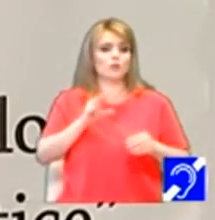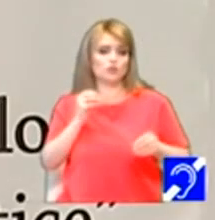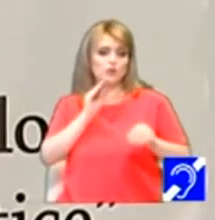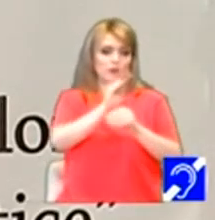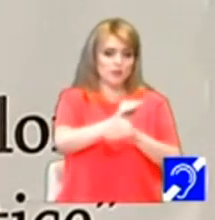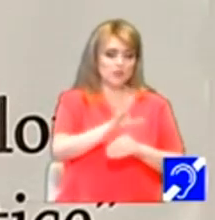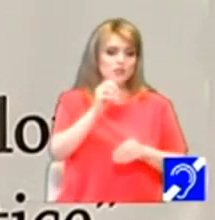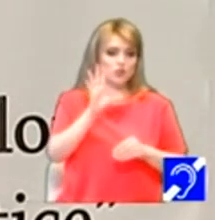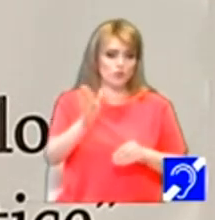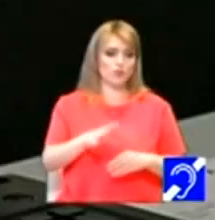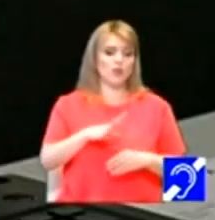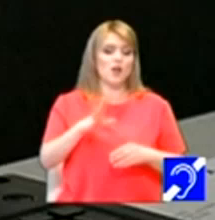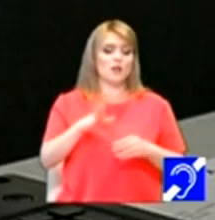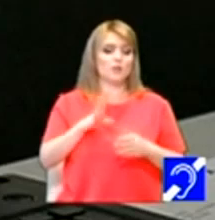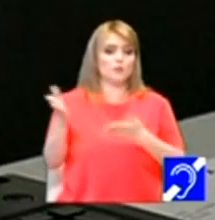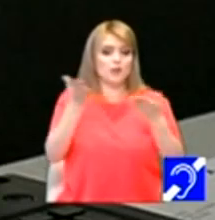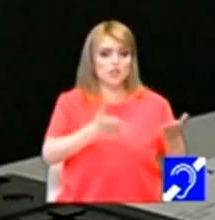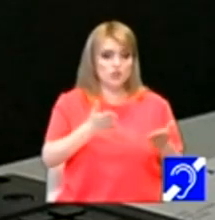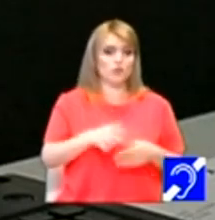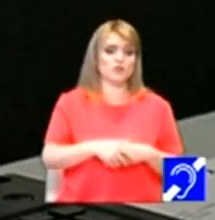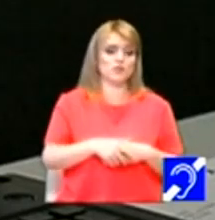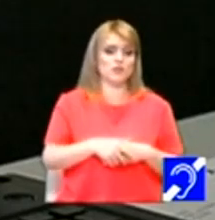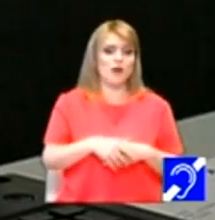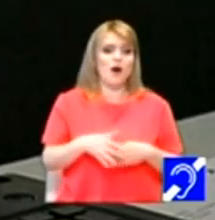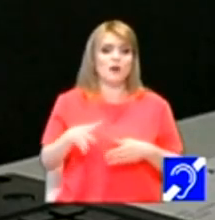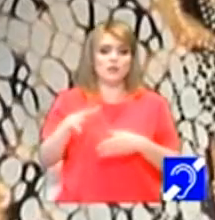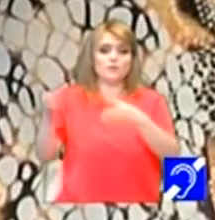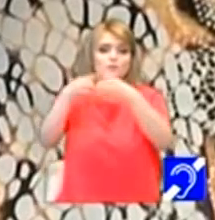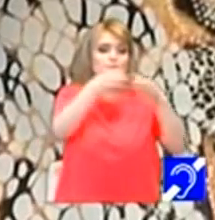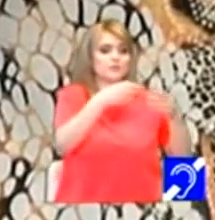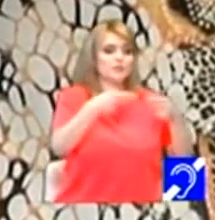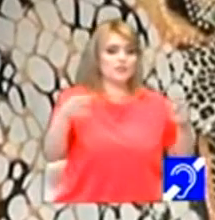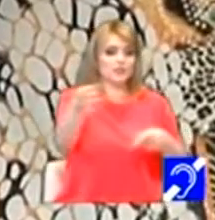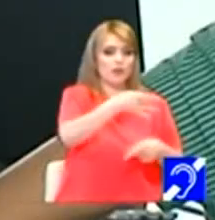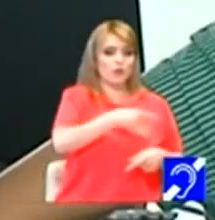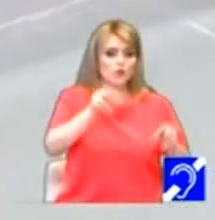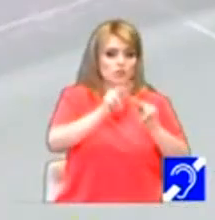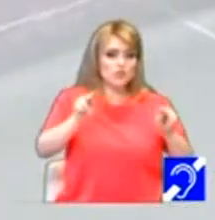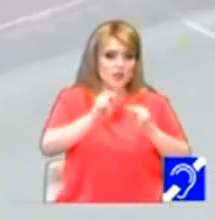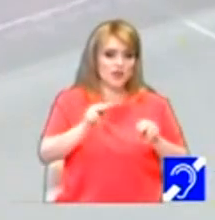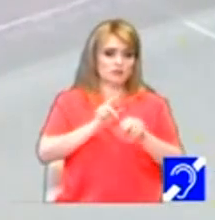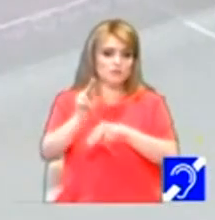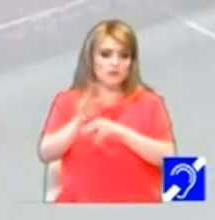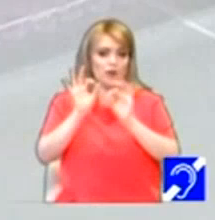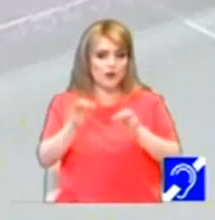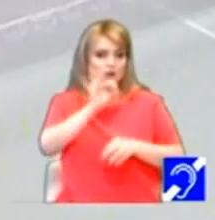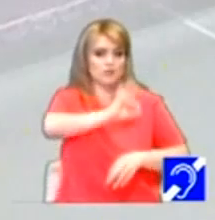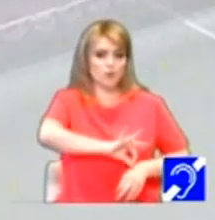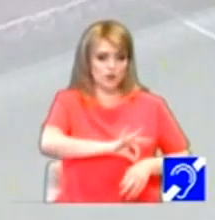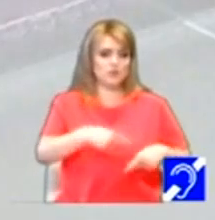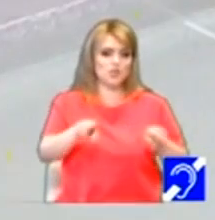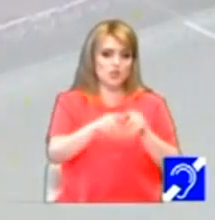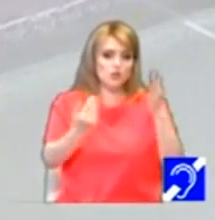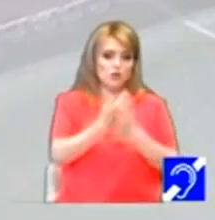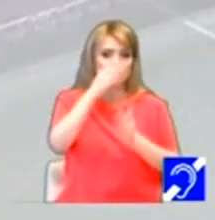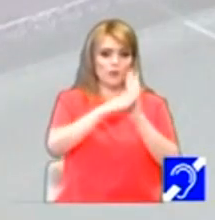pentru 15.000 de profesori. Instruirile vor avea loc în perioada 6 august-15 septembrie 2020 online, în grupuri de cel mult 35